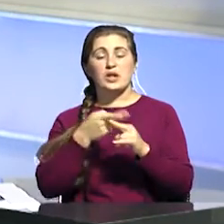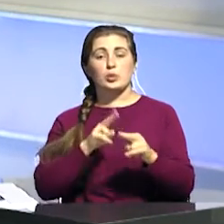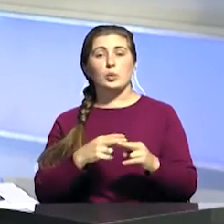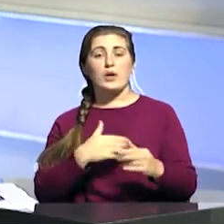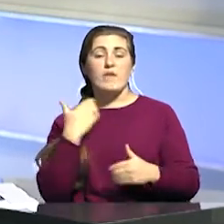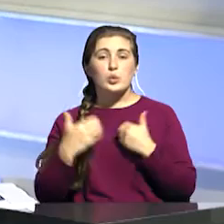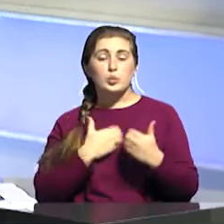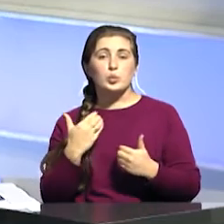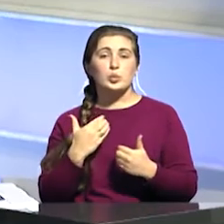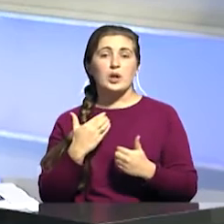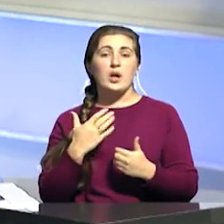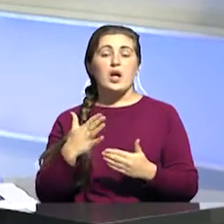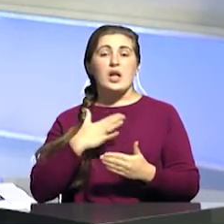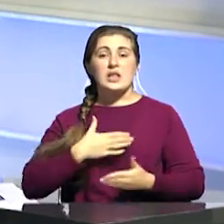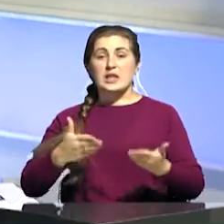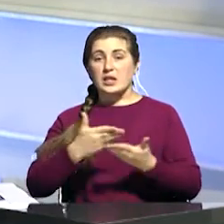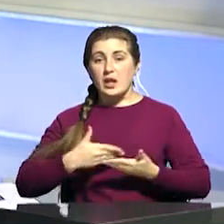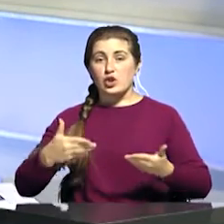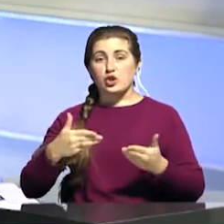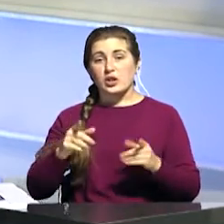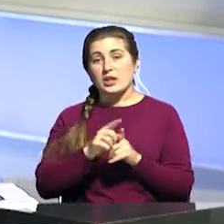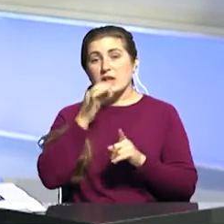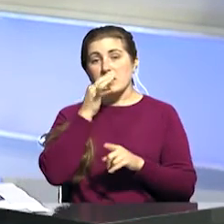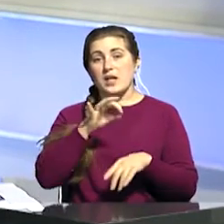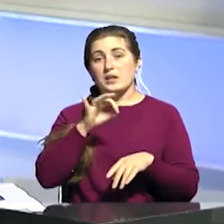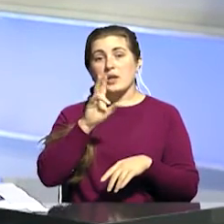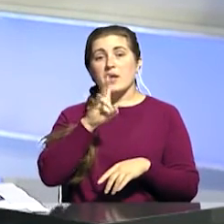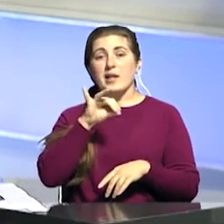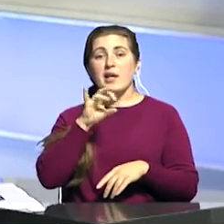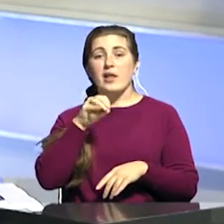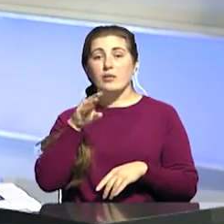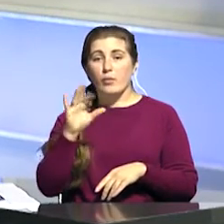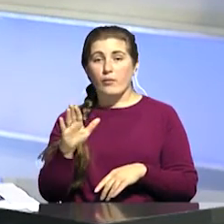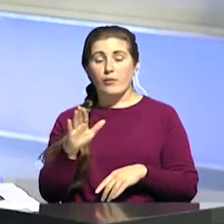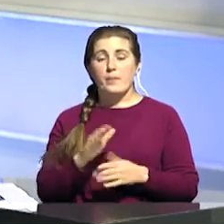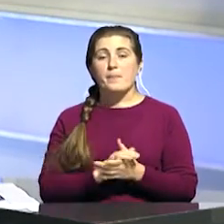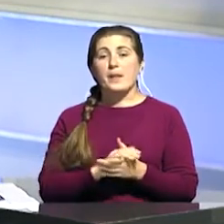волнуют наших, скажем, клиентов, не пациентов еще,